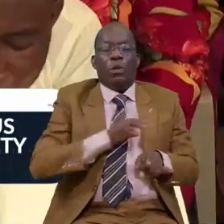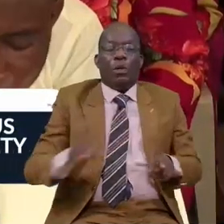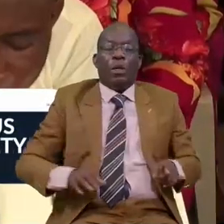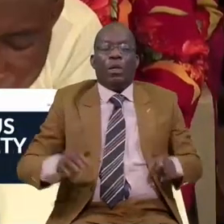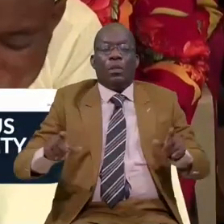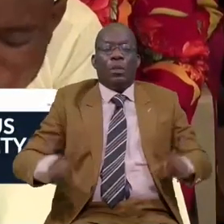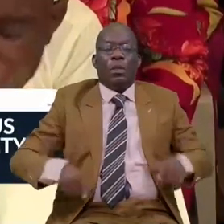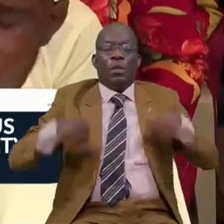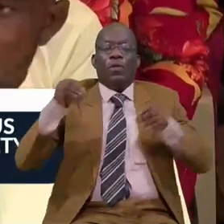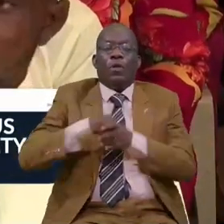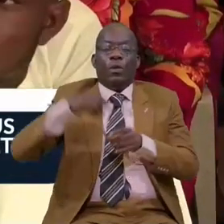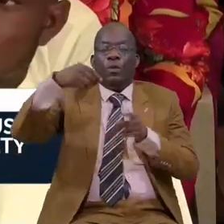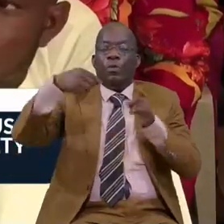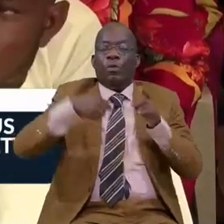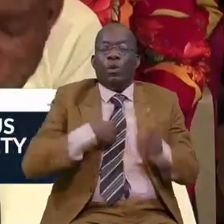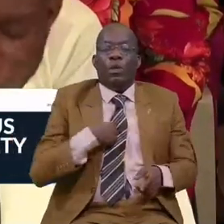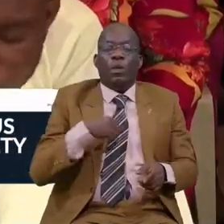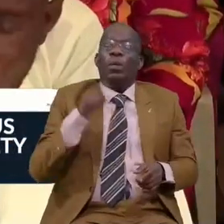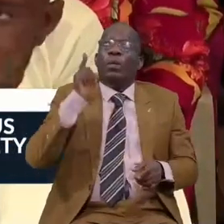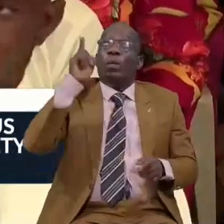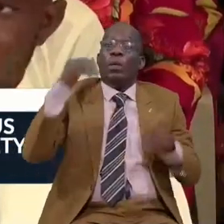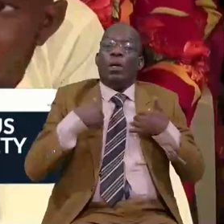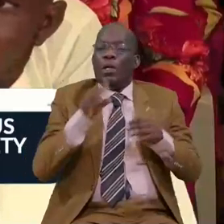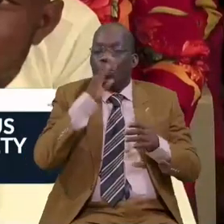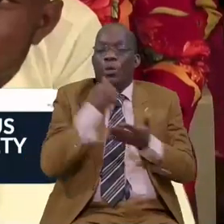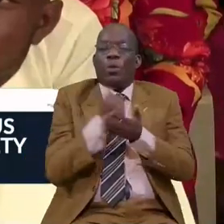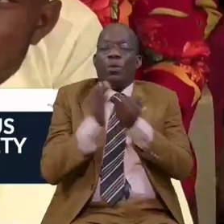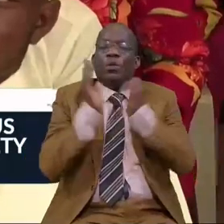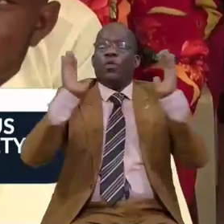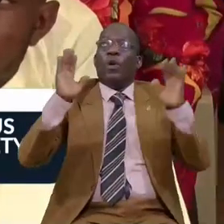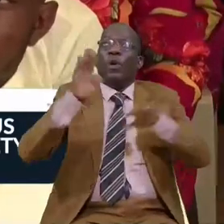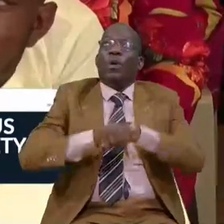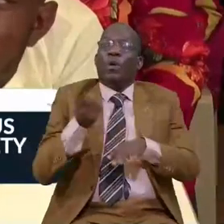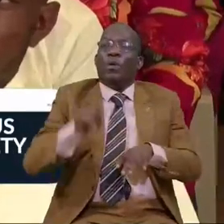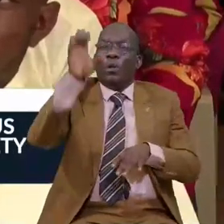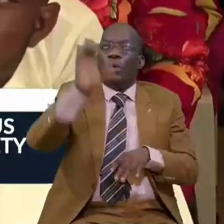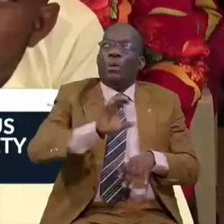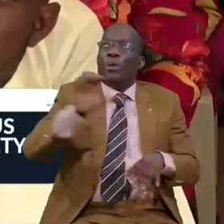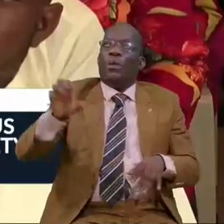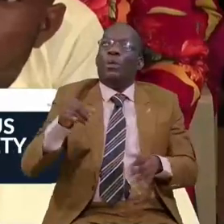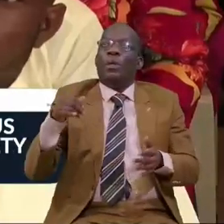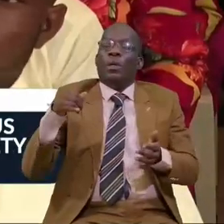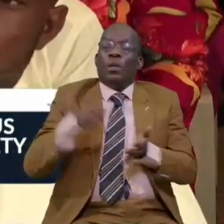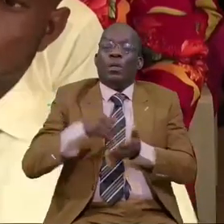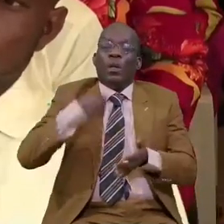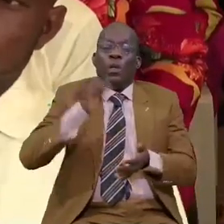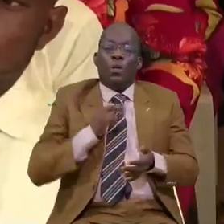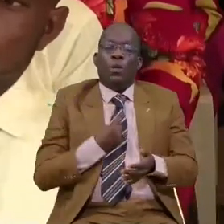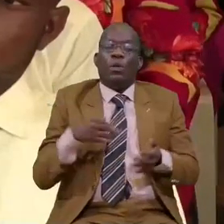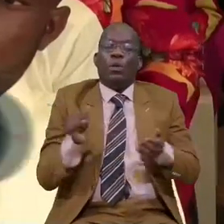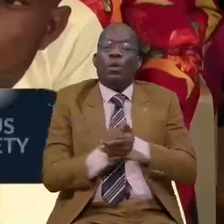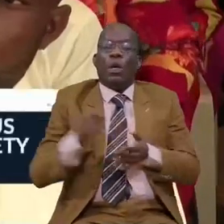qui vis. C'est Christ qui vit en moi. Il a été crucifié sur la